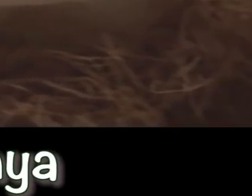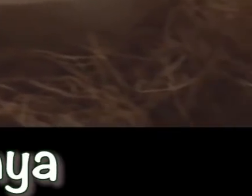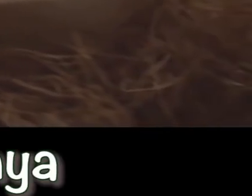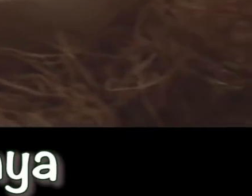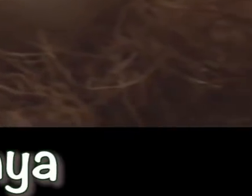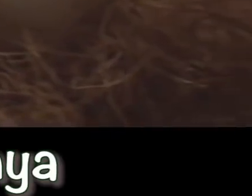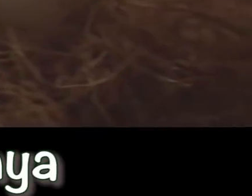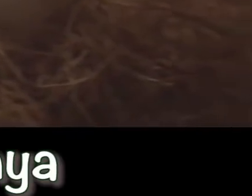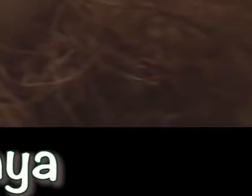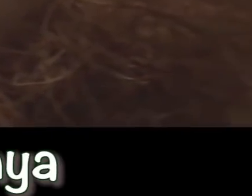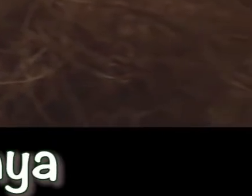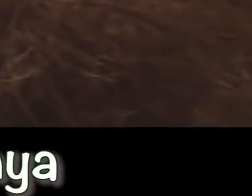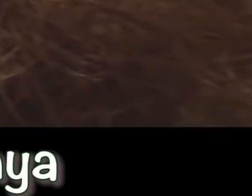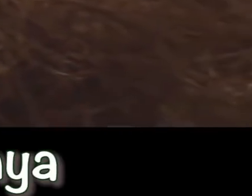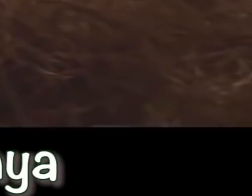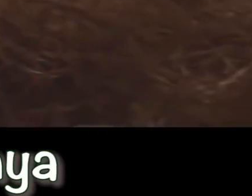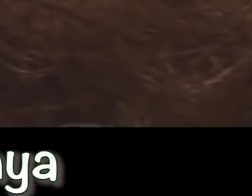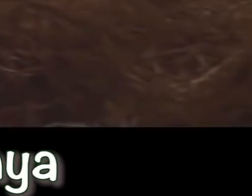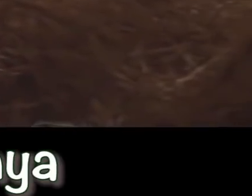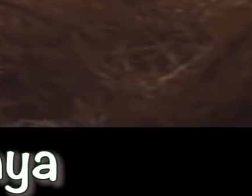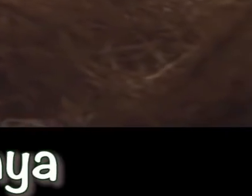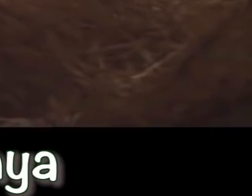musuhnya aku